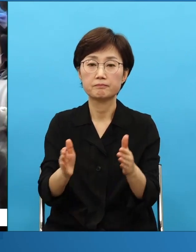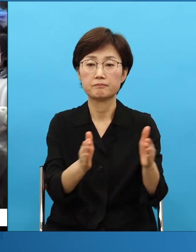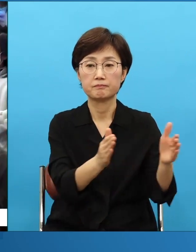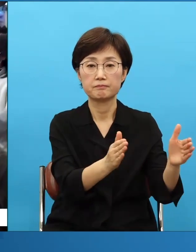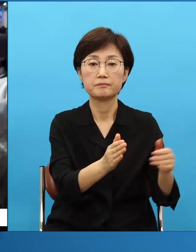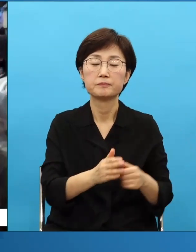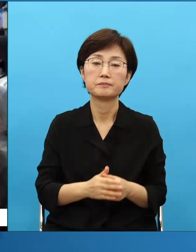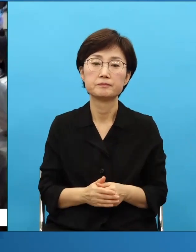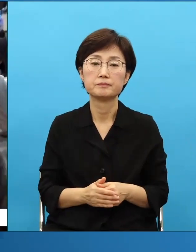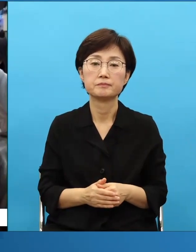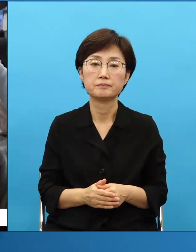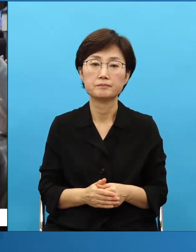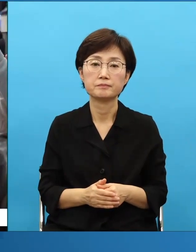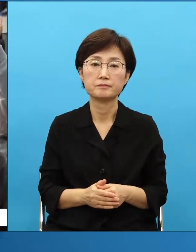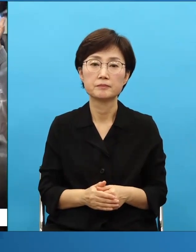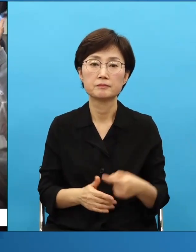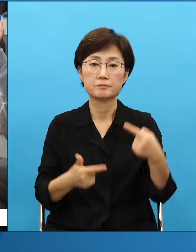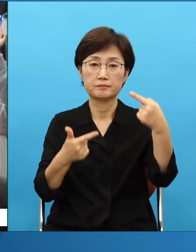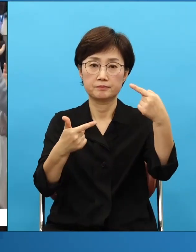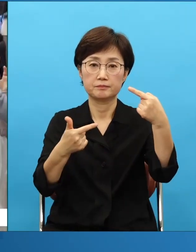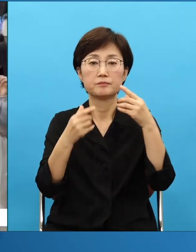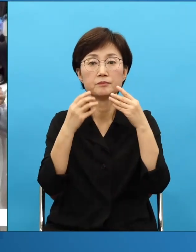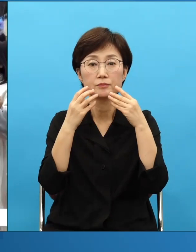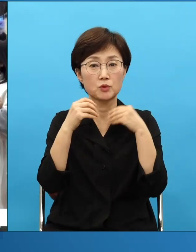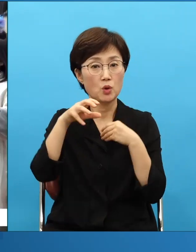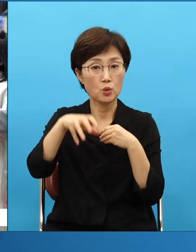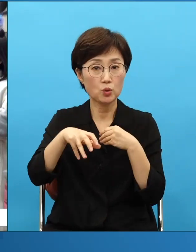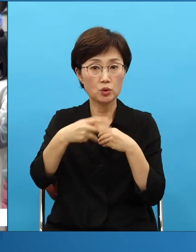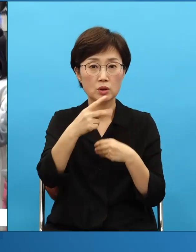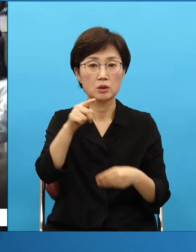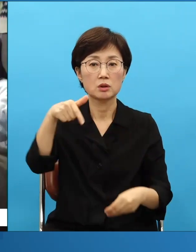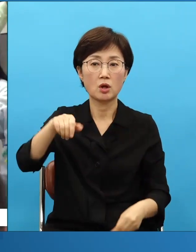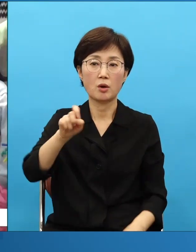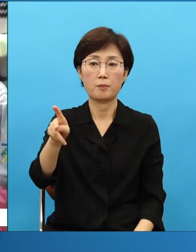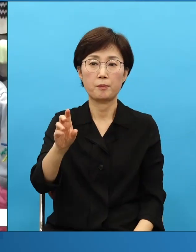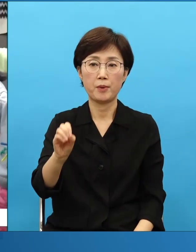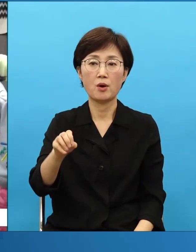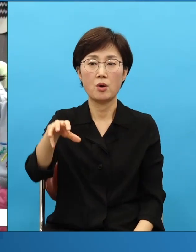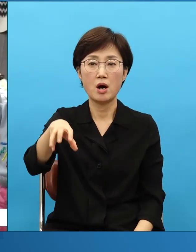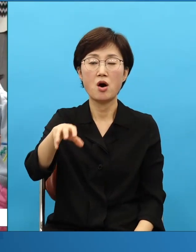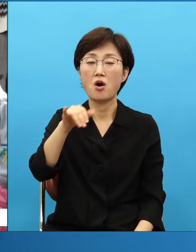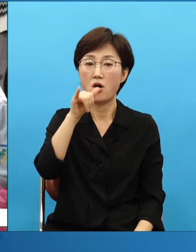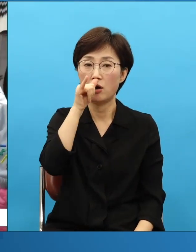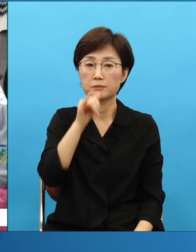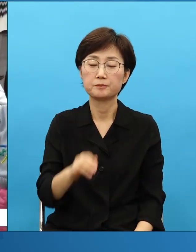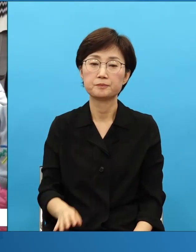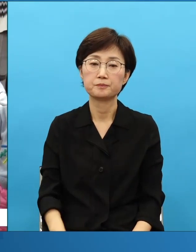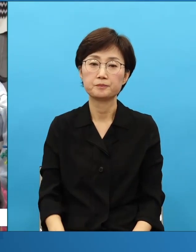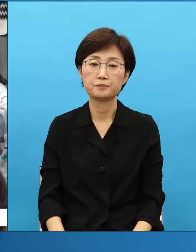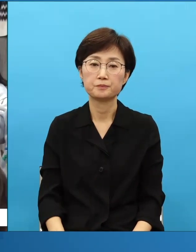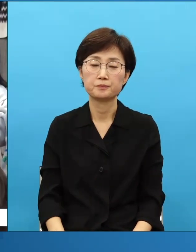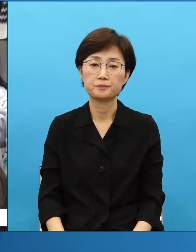공지사항입니다. 1월 6일 토요 핵심 예배는 덕평 RUTC에서 열립니다.